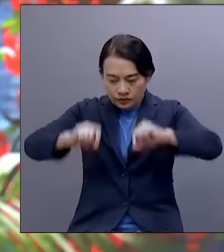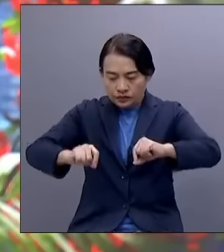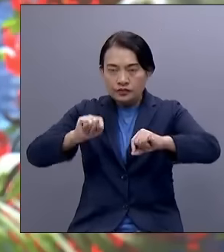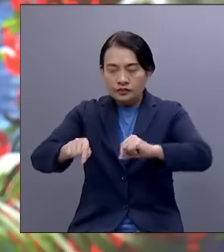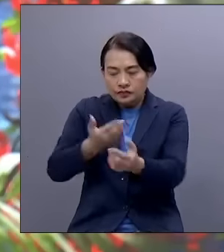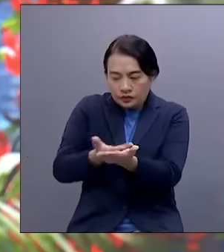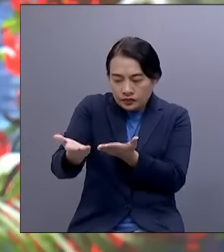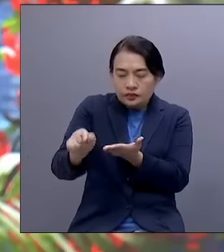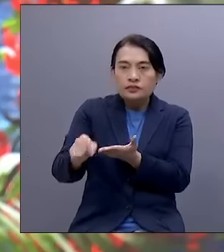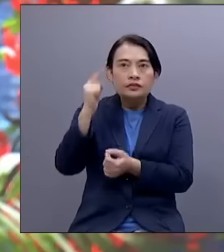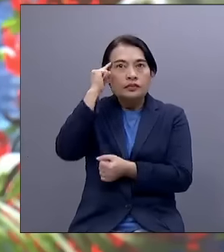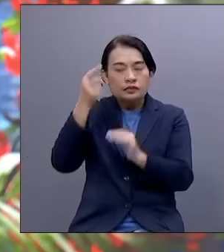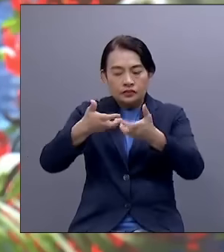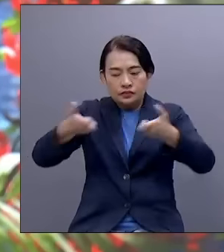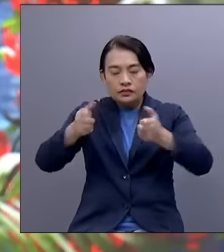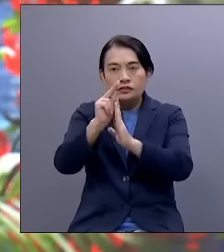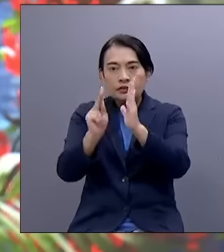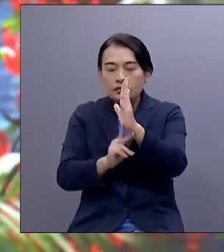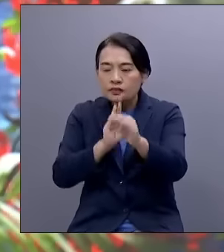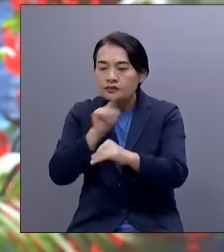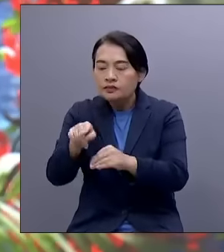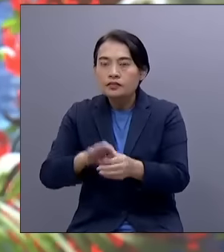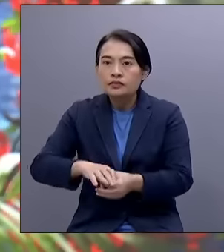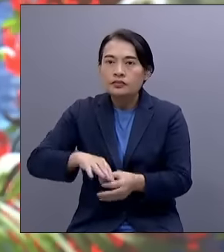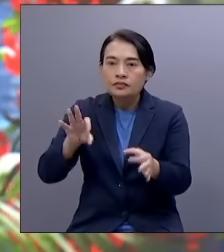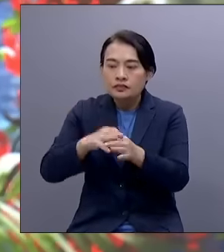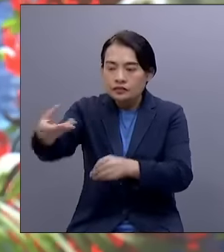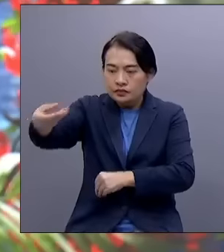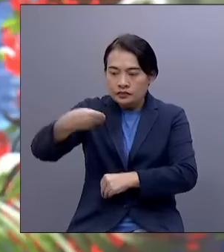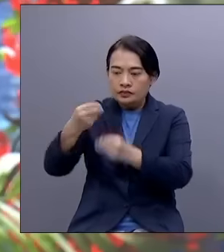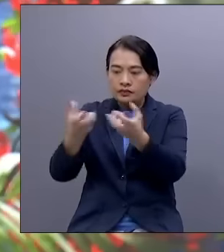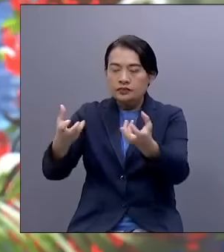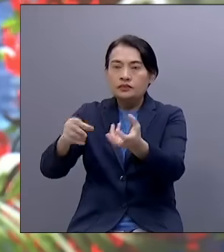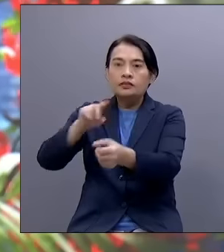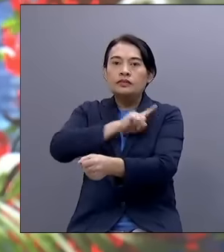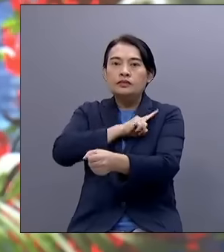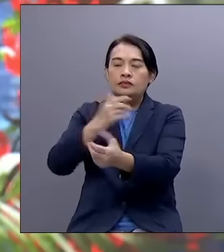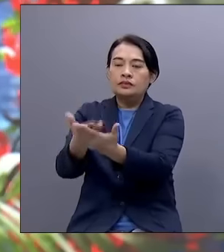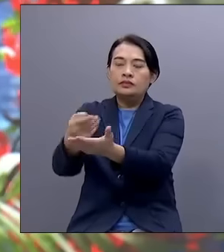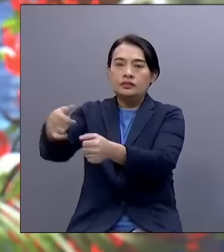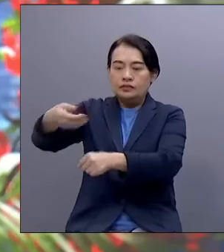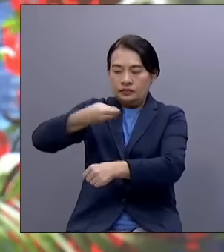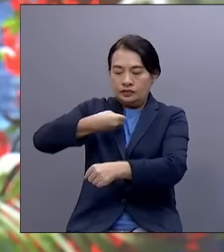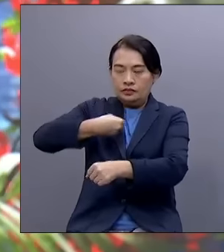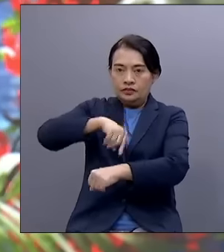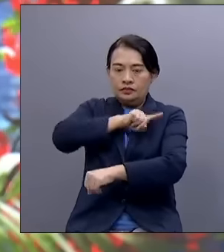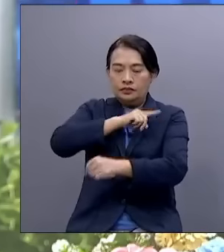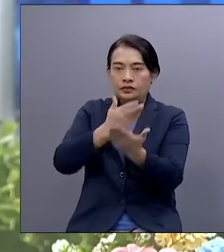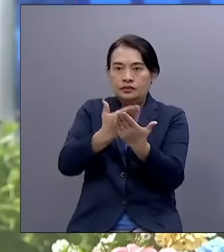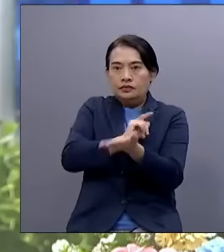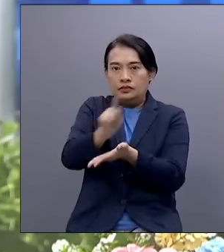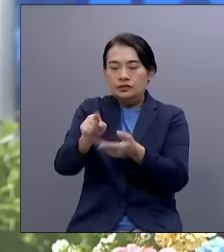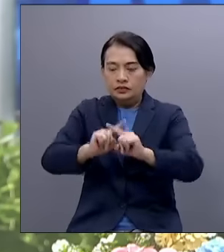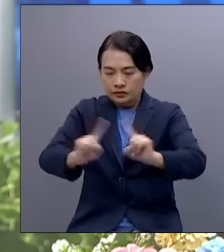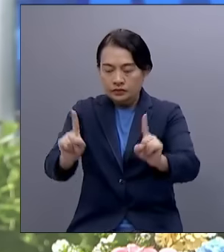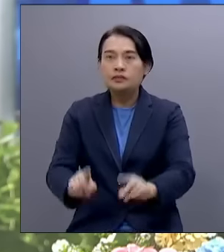เนี่ยหลายคนอาจจะงงสัญญาเกิดกรรมสิทธิ์โอนส่งของก็เป็นหน้าที่จ่ายเงินก็เป็นหน้าที่มันอีกเรื่องนึงอ่าอีกเรื่องนึง